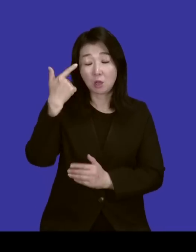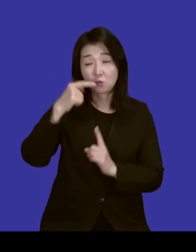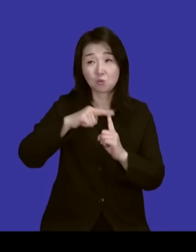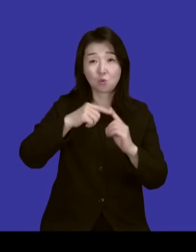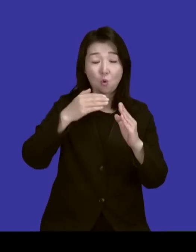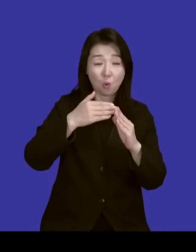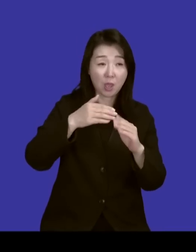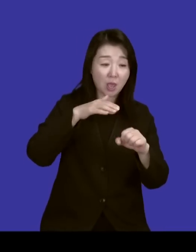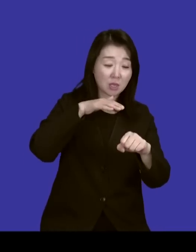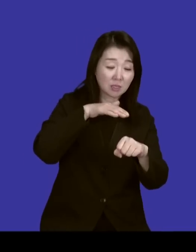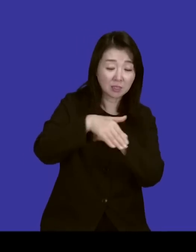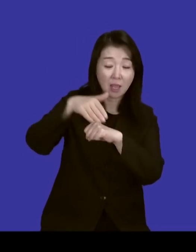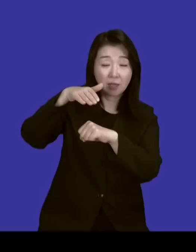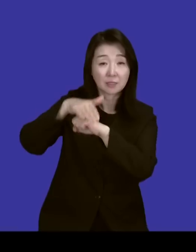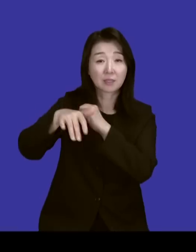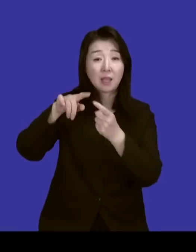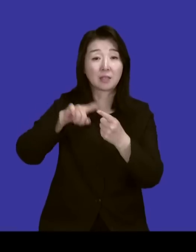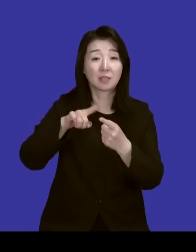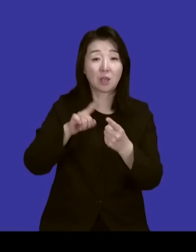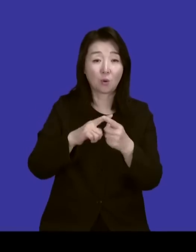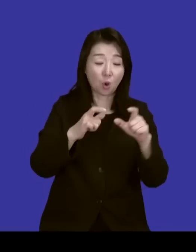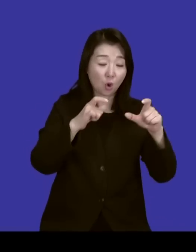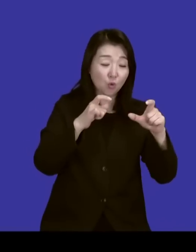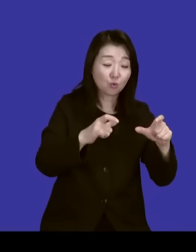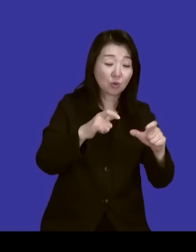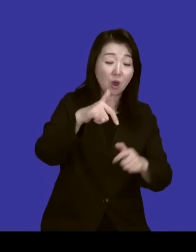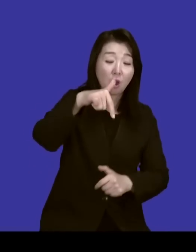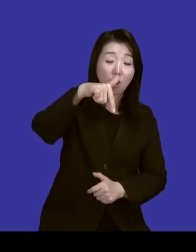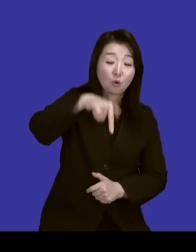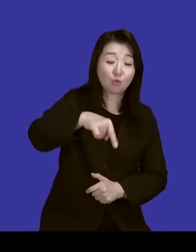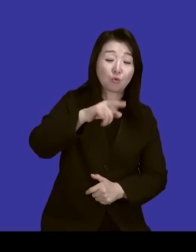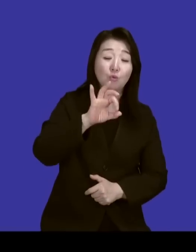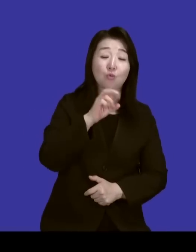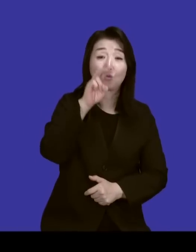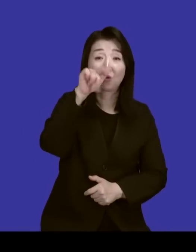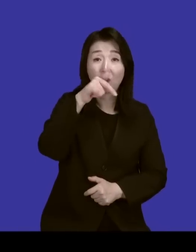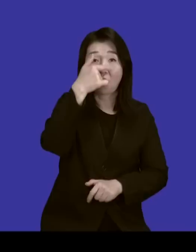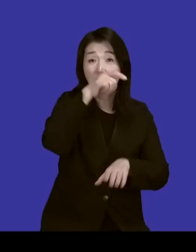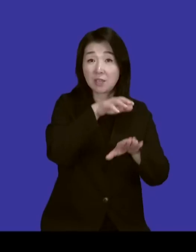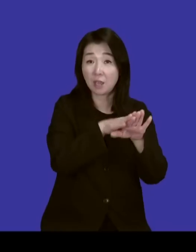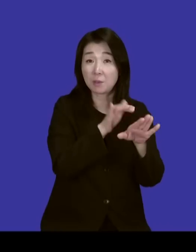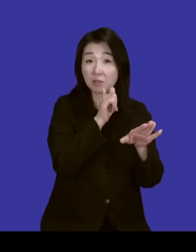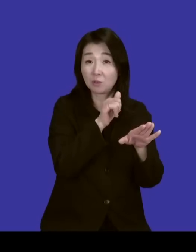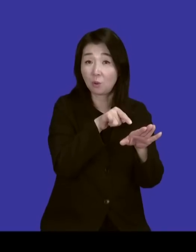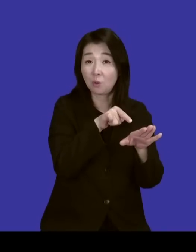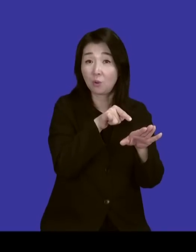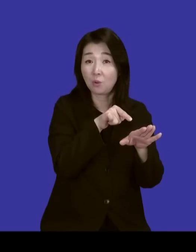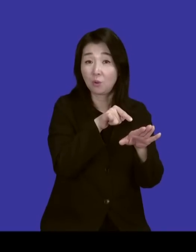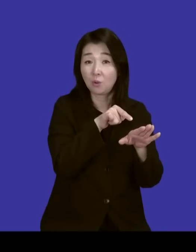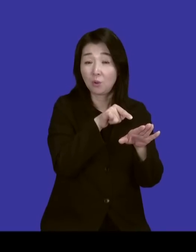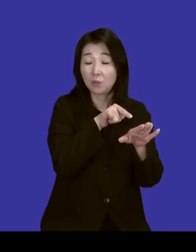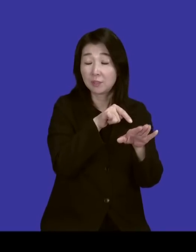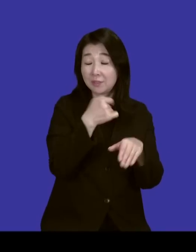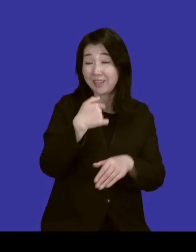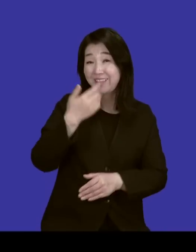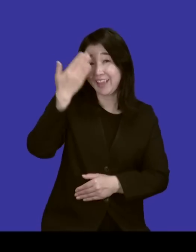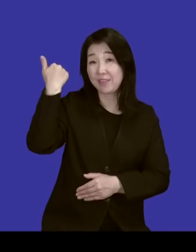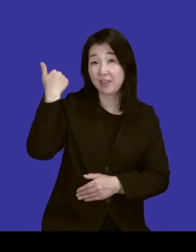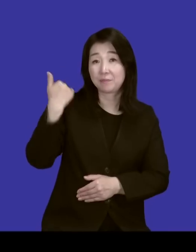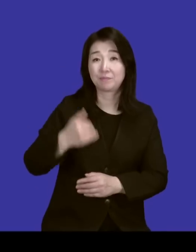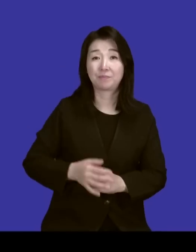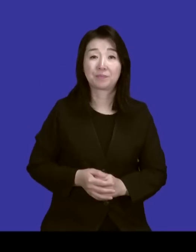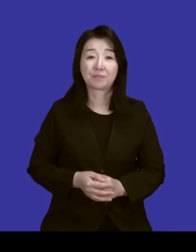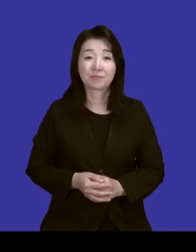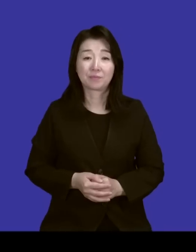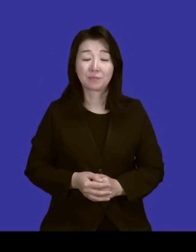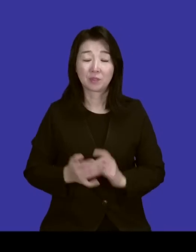형태로 뭐 구역 예배 이런 형식으로. 근데 그것을 이제 오래전에 이미